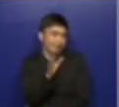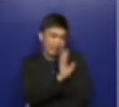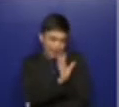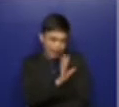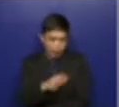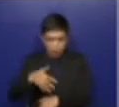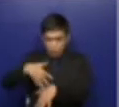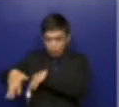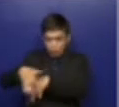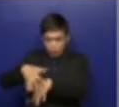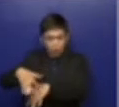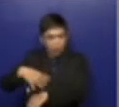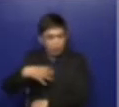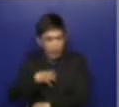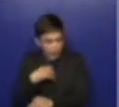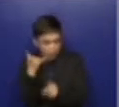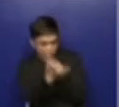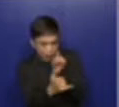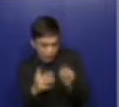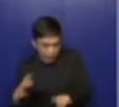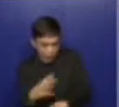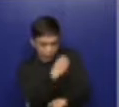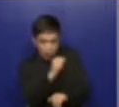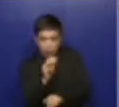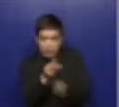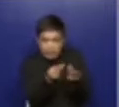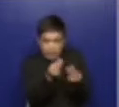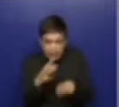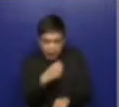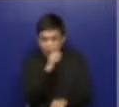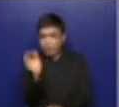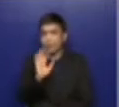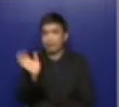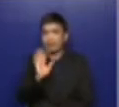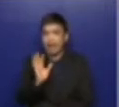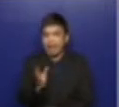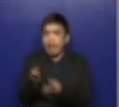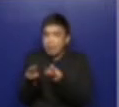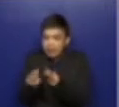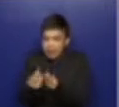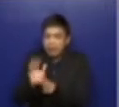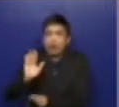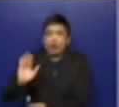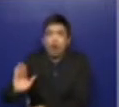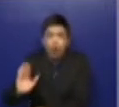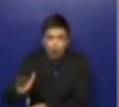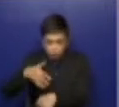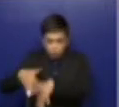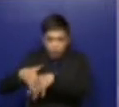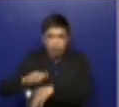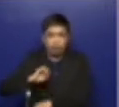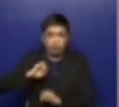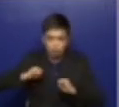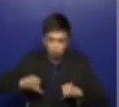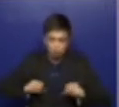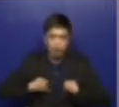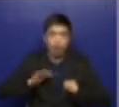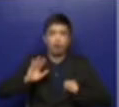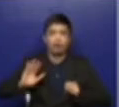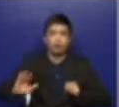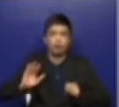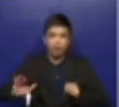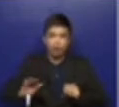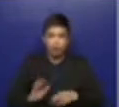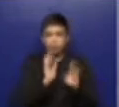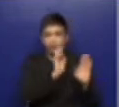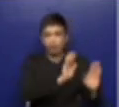คิดว่าประชาชนรุกที่ดินครับท่านประธานคิดว่าประชาชนที่ดินของเขาเองอันนี้คือต้องฝากท่านประธานไปถึงรัฐบ